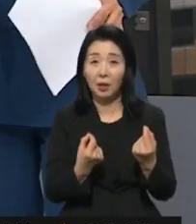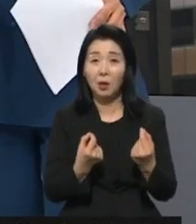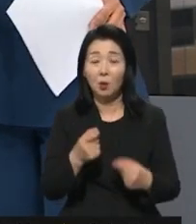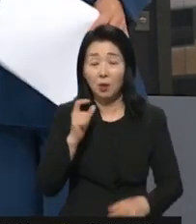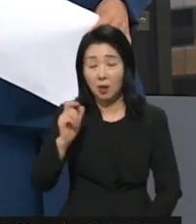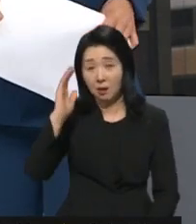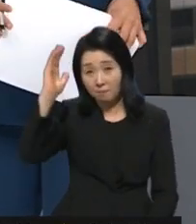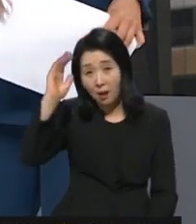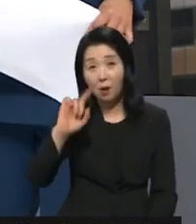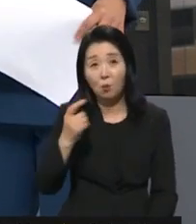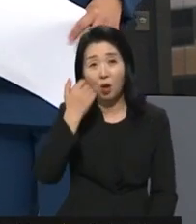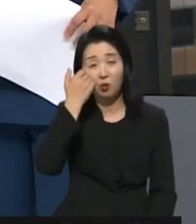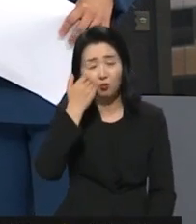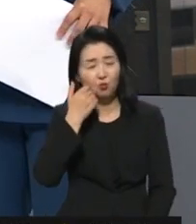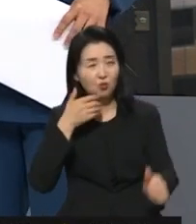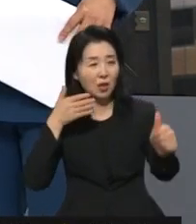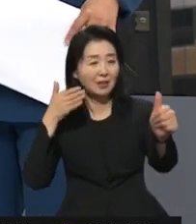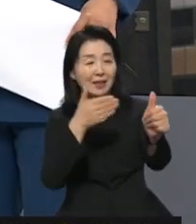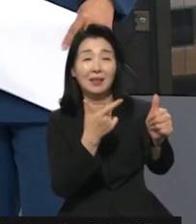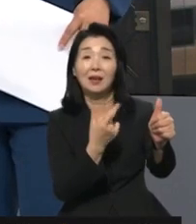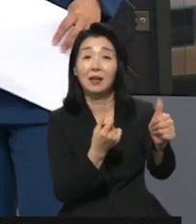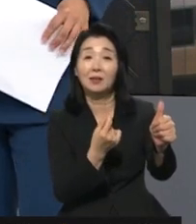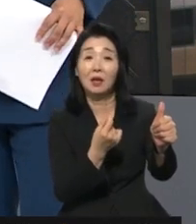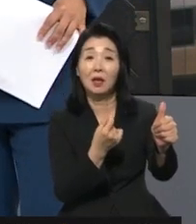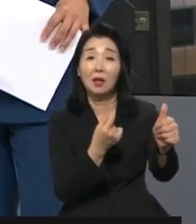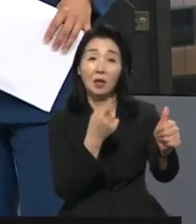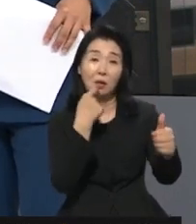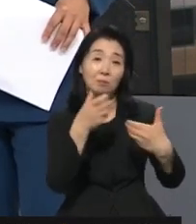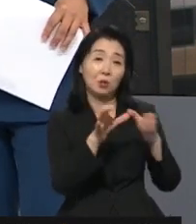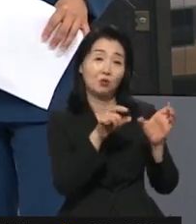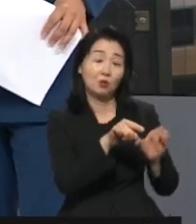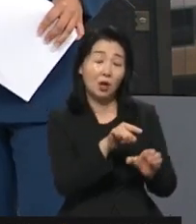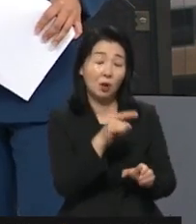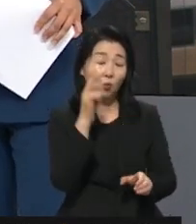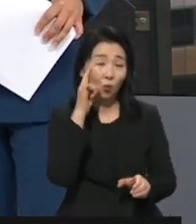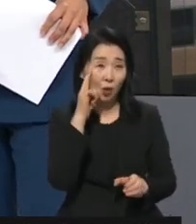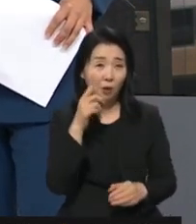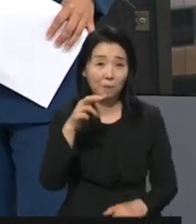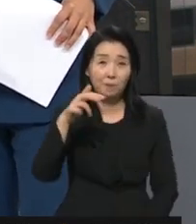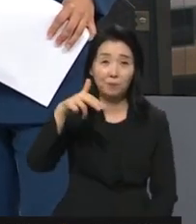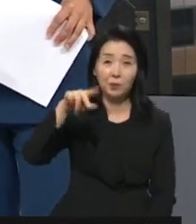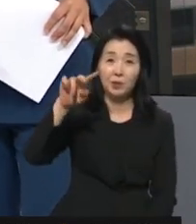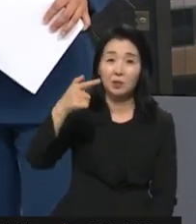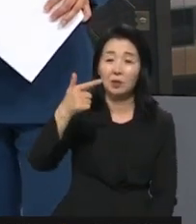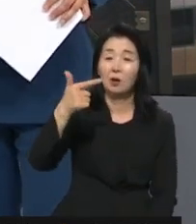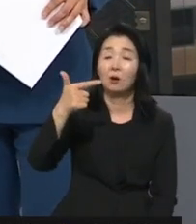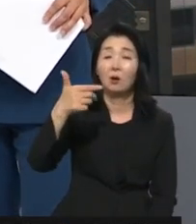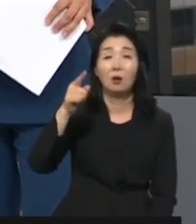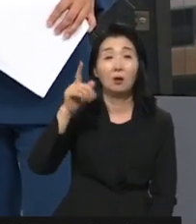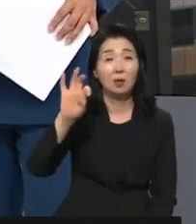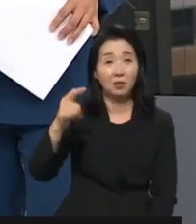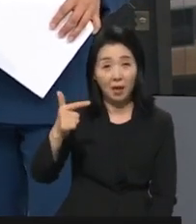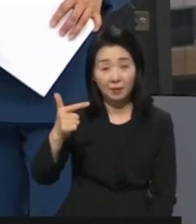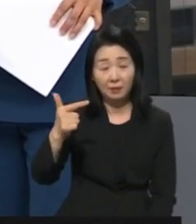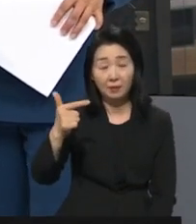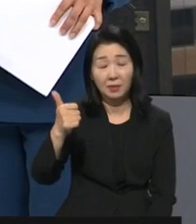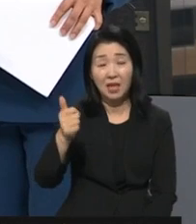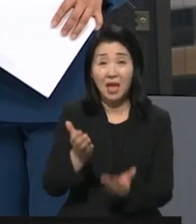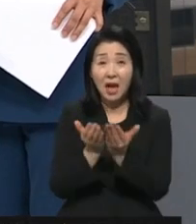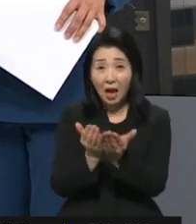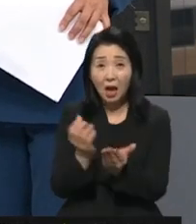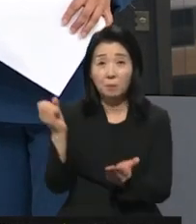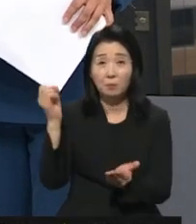강한 발언 누군가 대상이 있는 거겠죠. 최근 민주당에서 나온 천안함 사태와 또 천안 함장에 대한